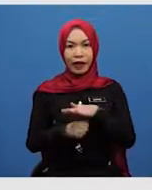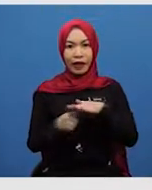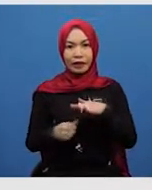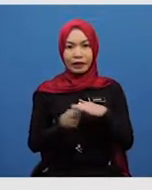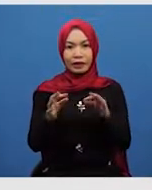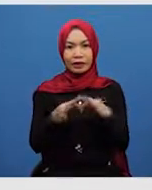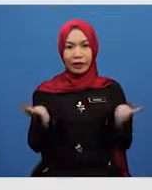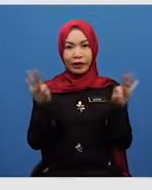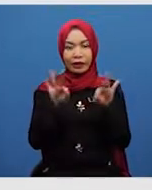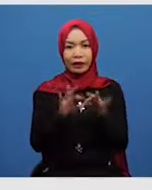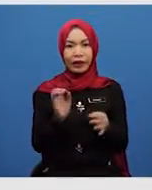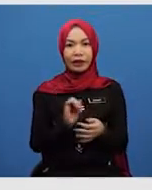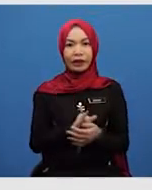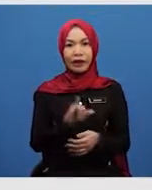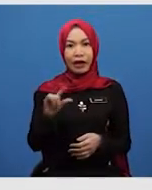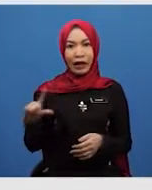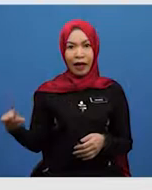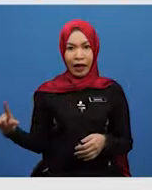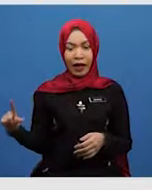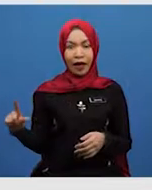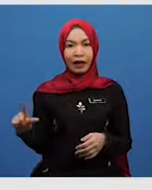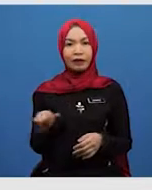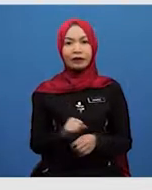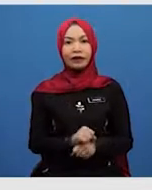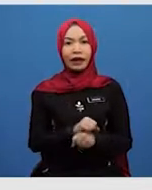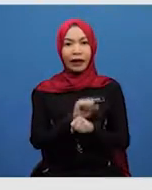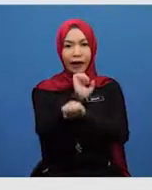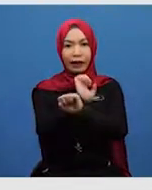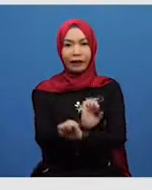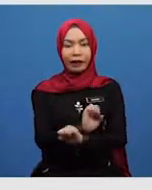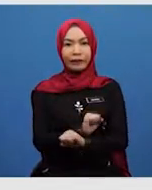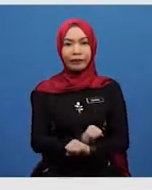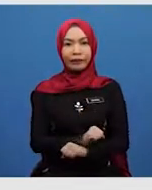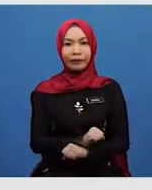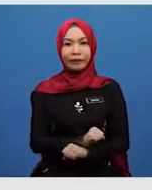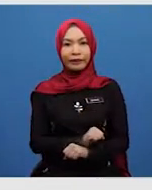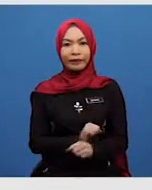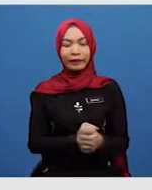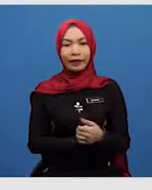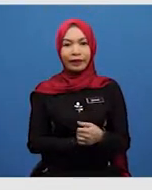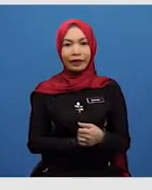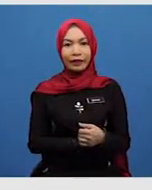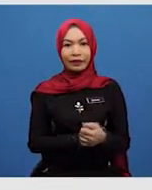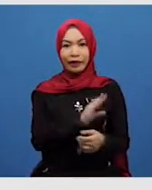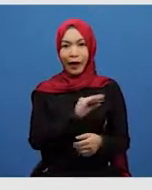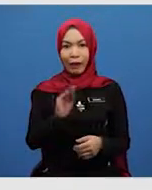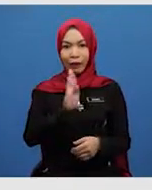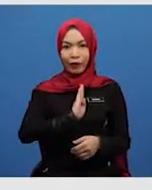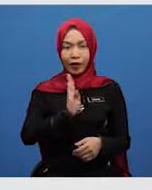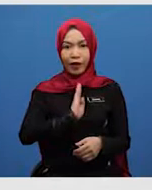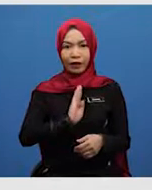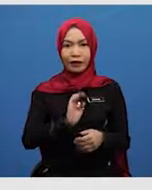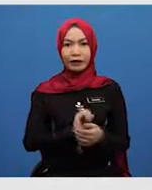dan kepatuhan kepada adat masyarakat kita ke Serawak dahulu untuk mengenal pasti